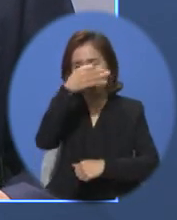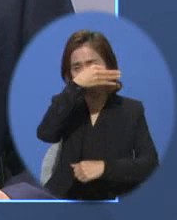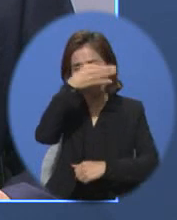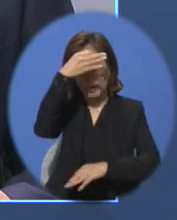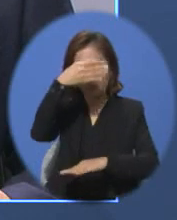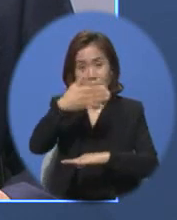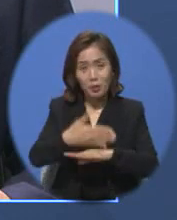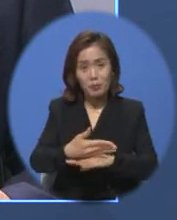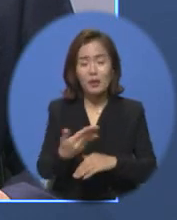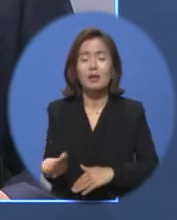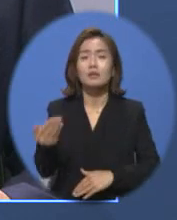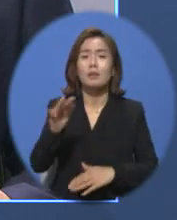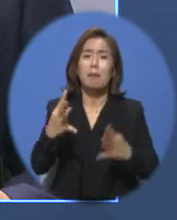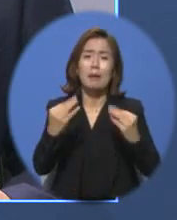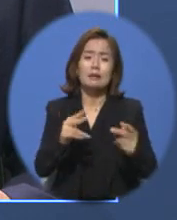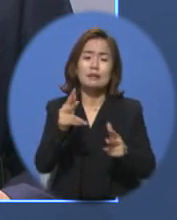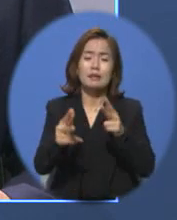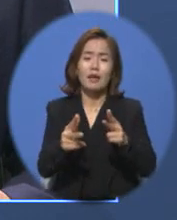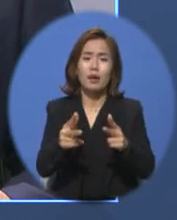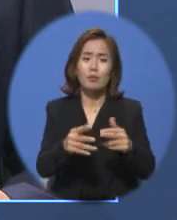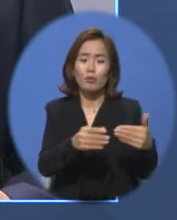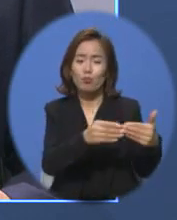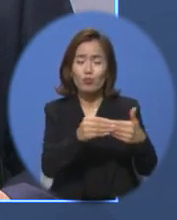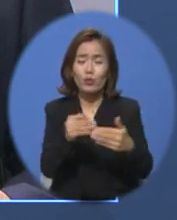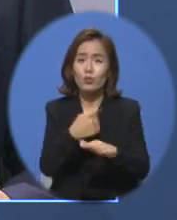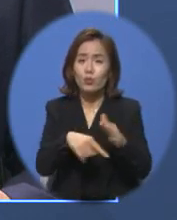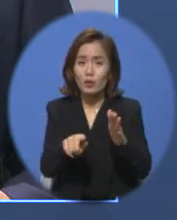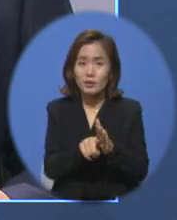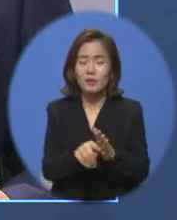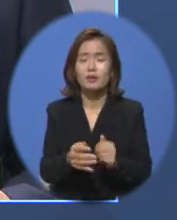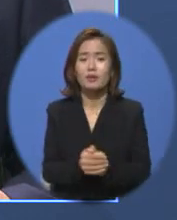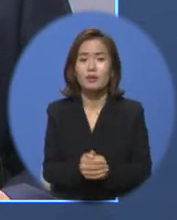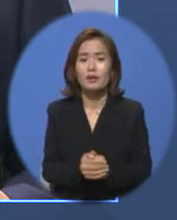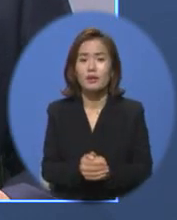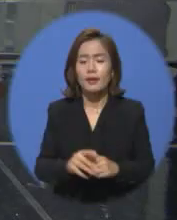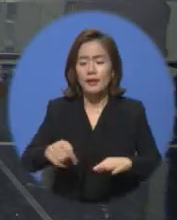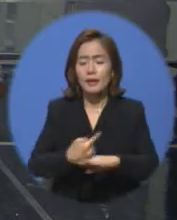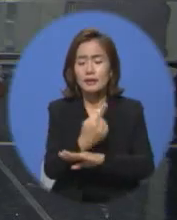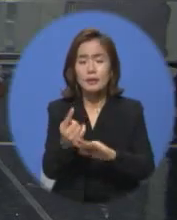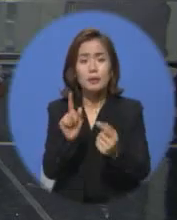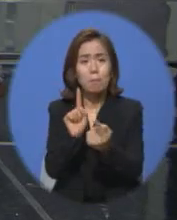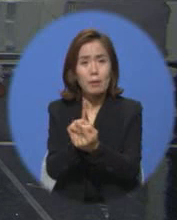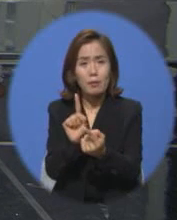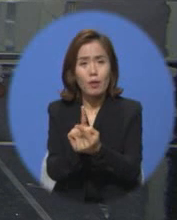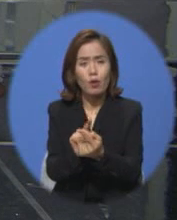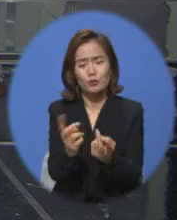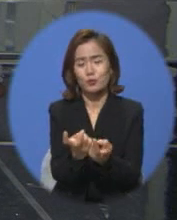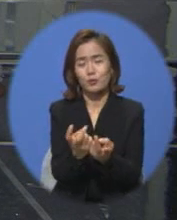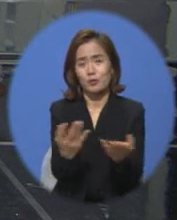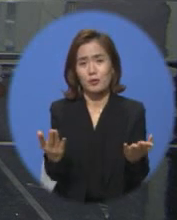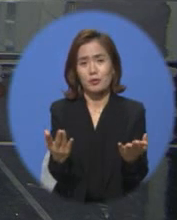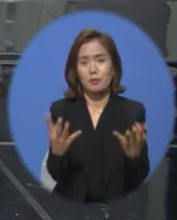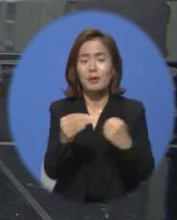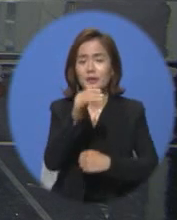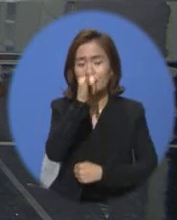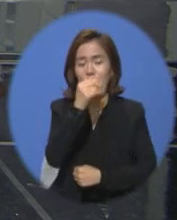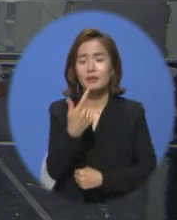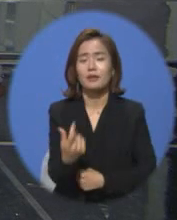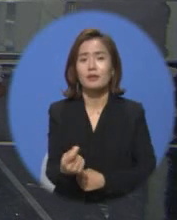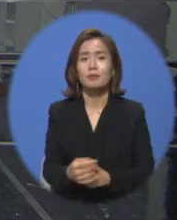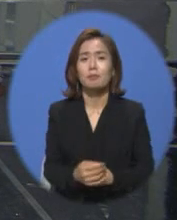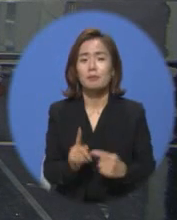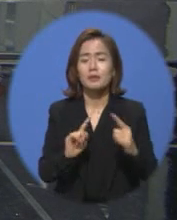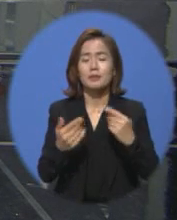하지만여러프로젝트를유치하는과정에서 불가피한상황과개별 회의가많이발생했습니다 .예.